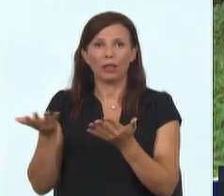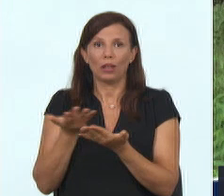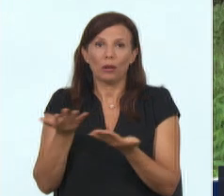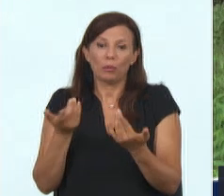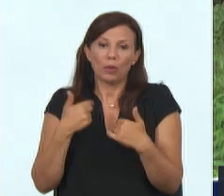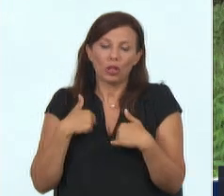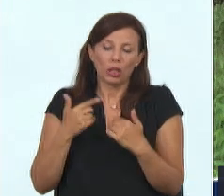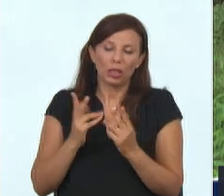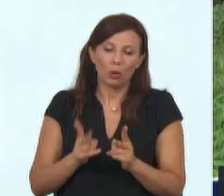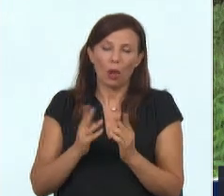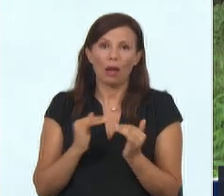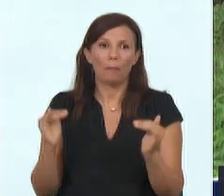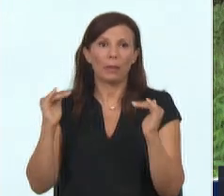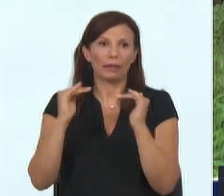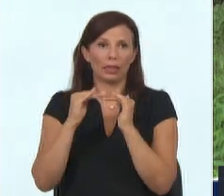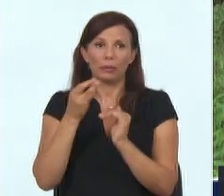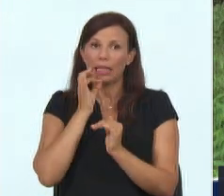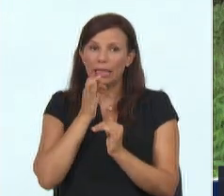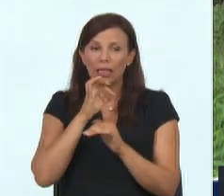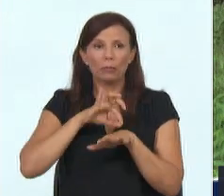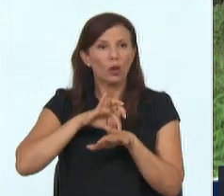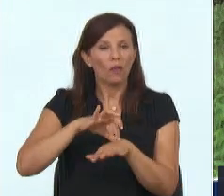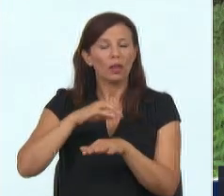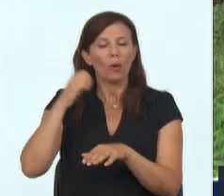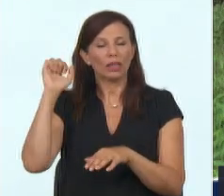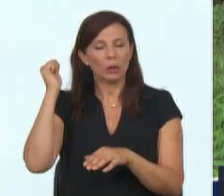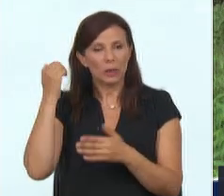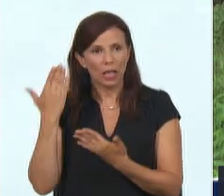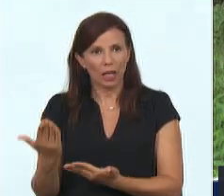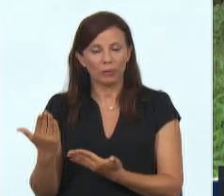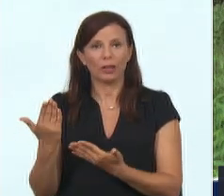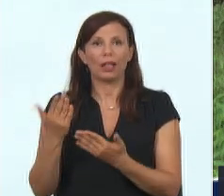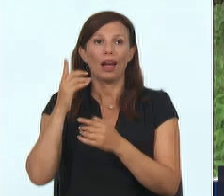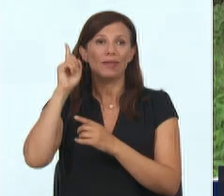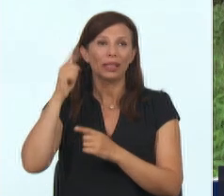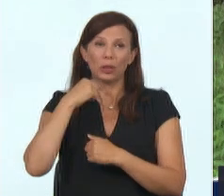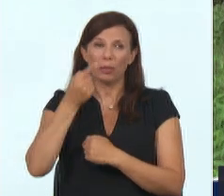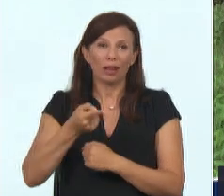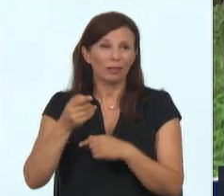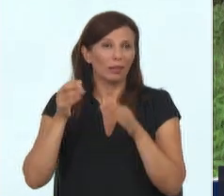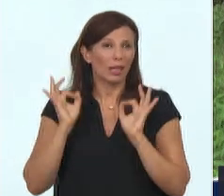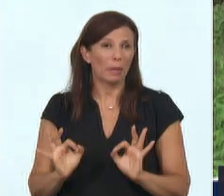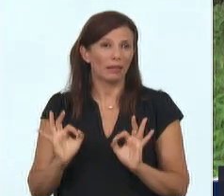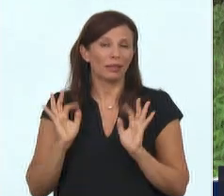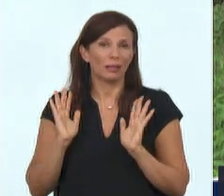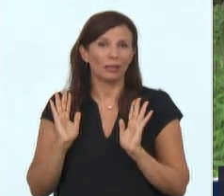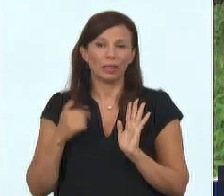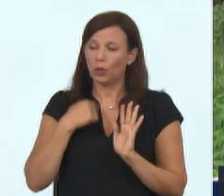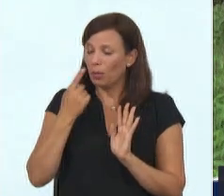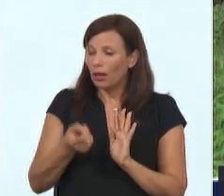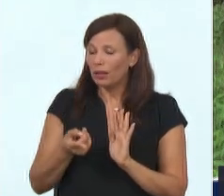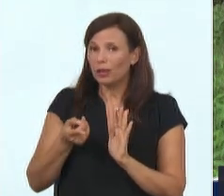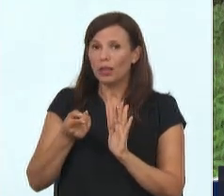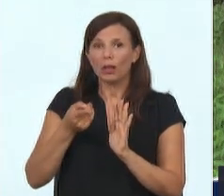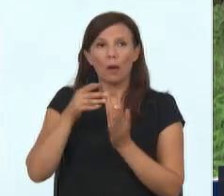בצורה מותאמת גיל. אנחנו מלווים פה עם עובדים סוציאליים. אבל אני אומרת להם את האמת. אני אומרת להם שפשוט